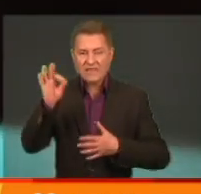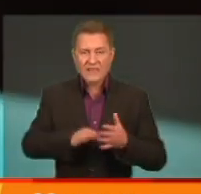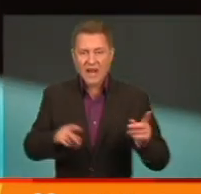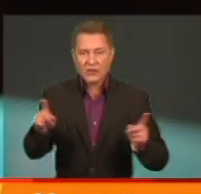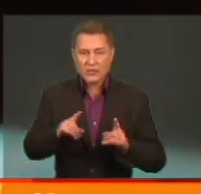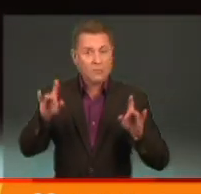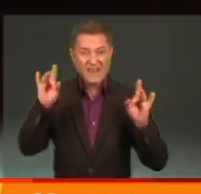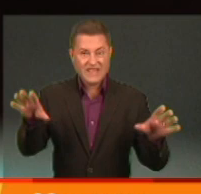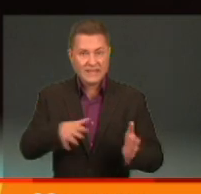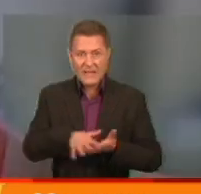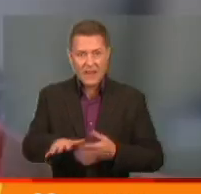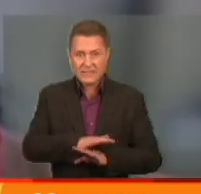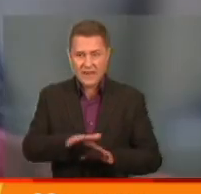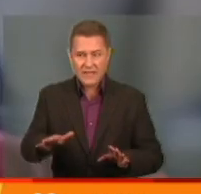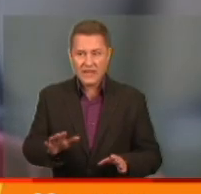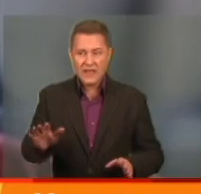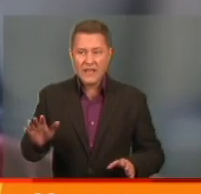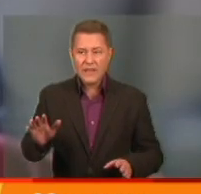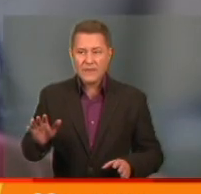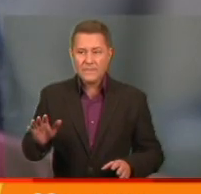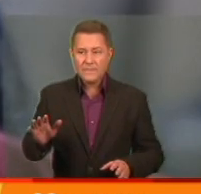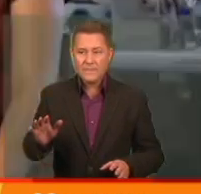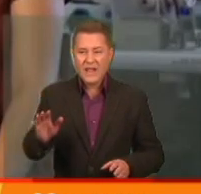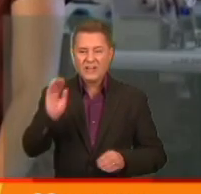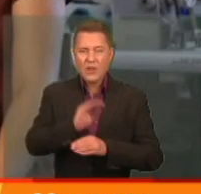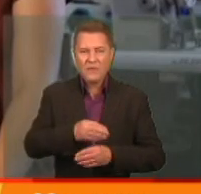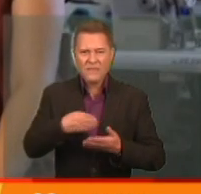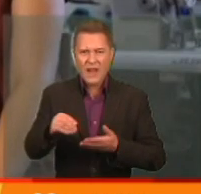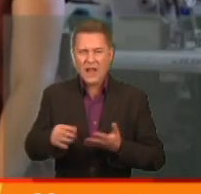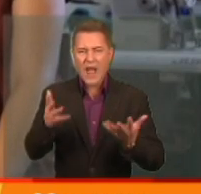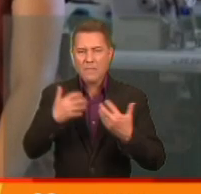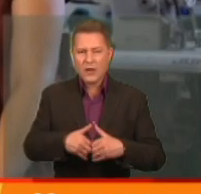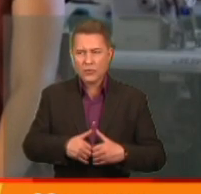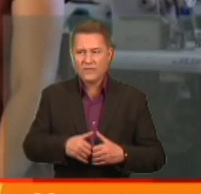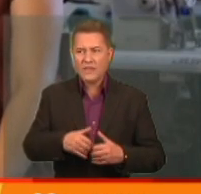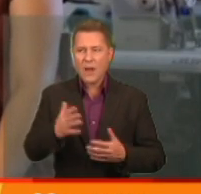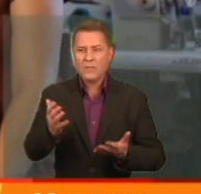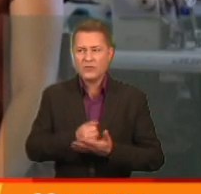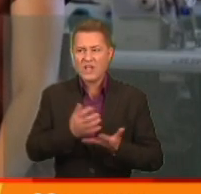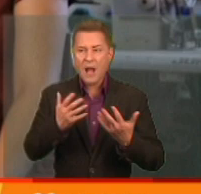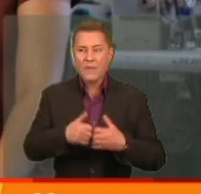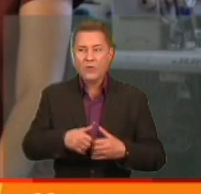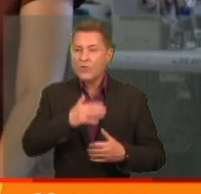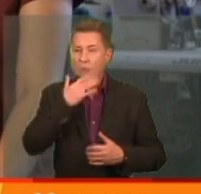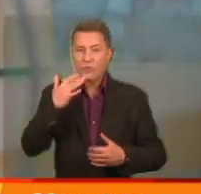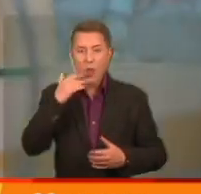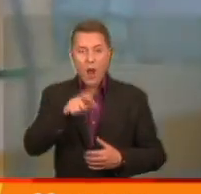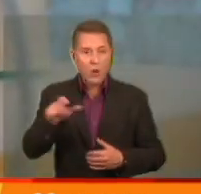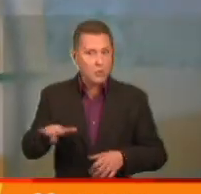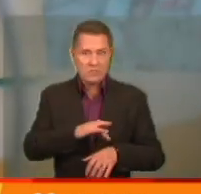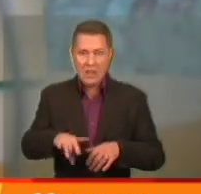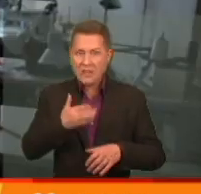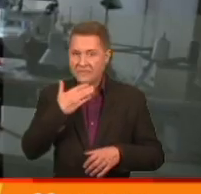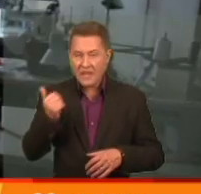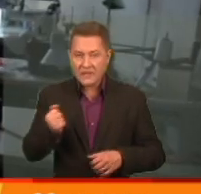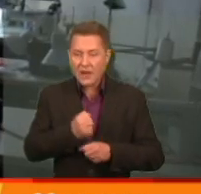не розходились, одразу додавала себе обладнання. І вийшло так, що обладнання багато, а людей взагалі ні.